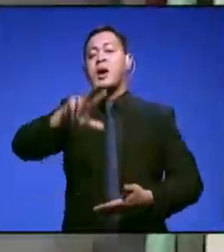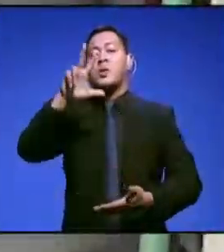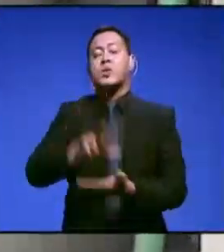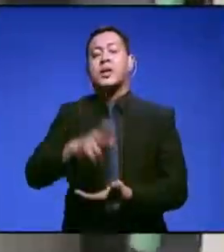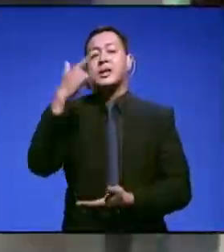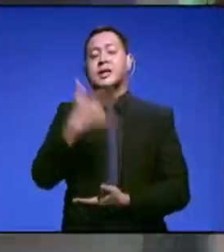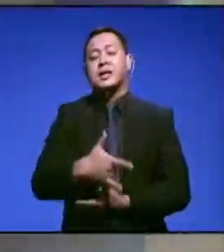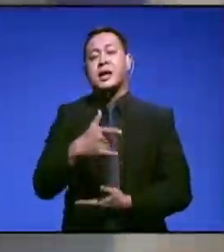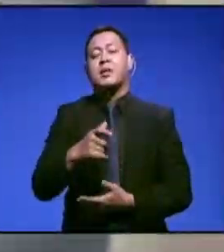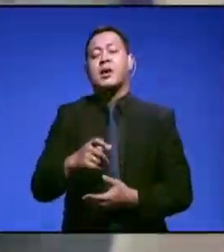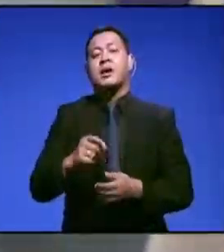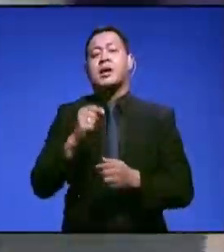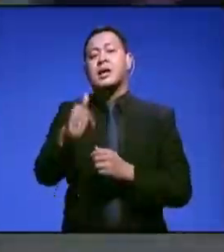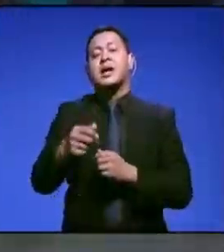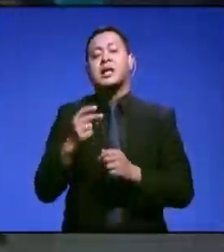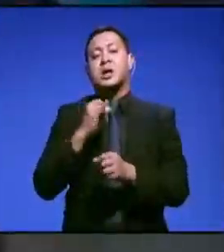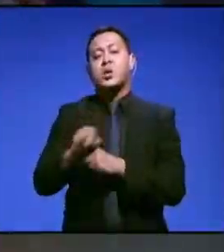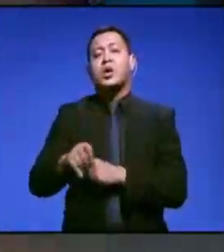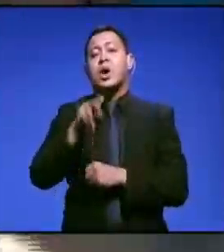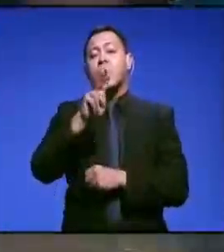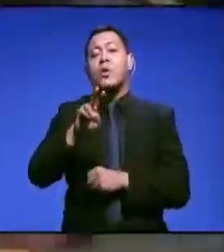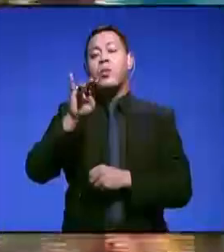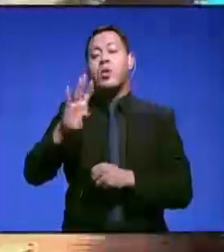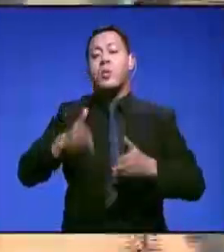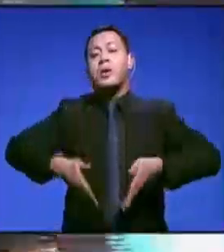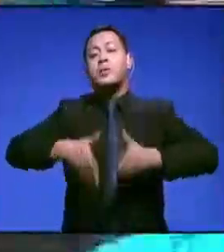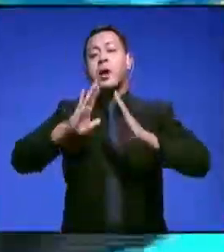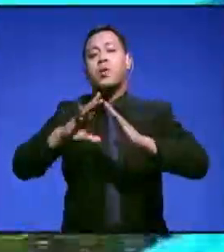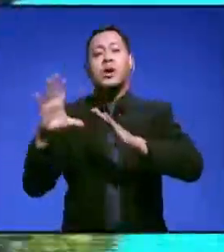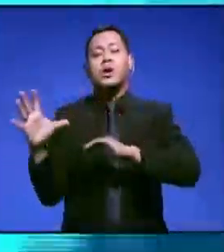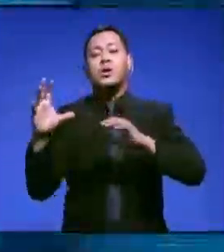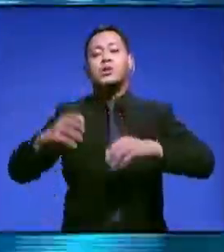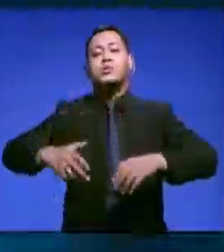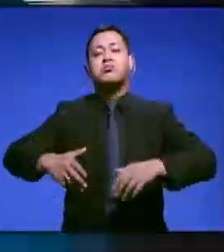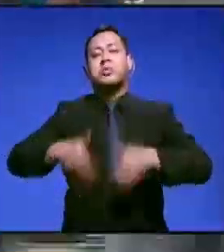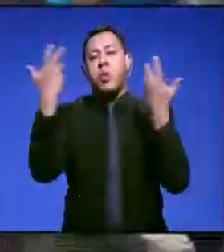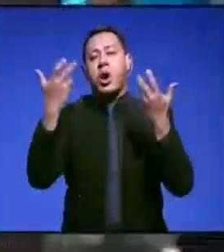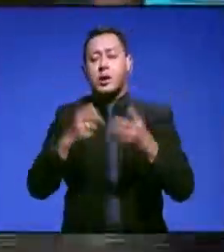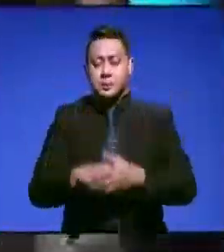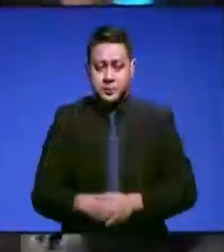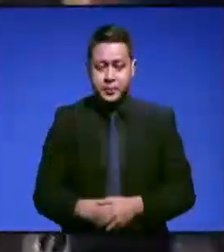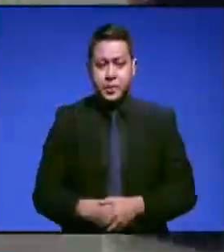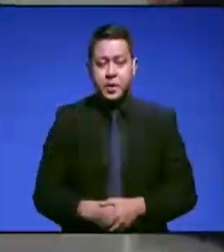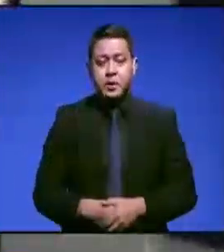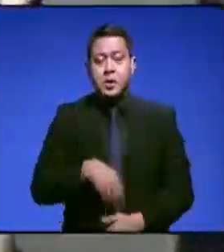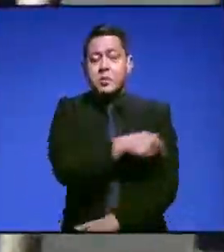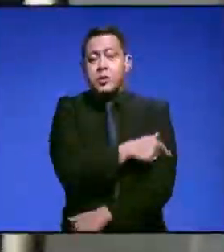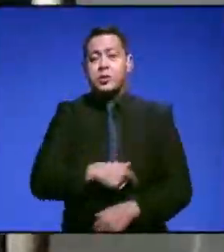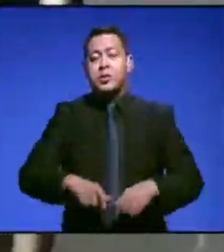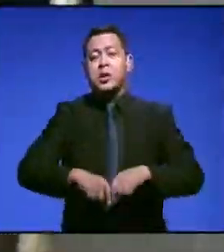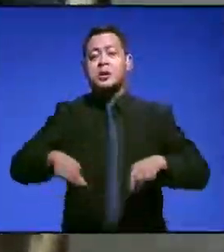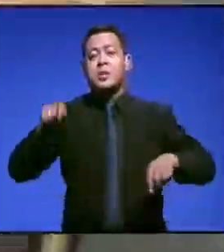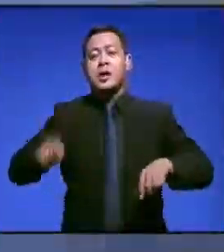pengadilan terkait ganti rugi 24 bangunan yang akan dibongkar. Namun panitera Pengadilan Negeri Jakarta